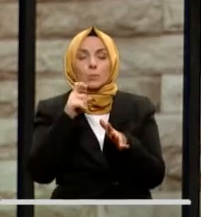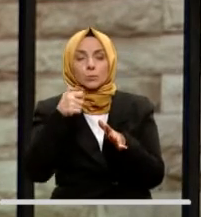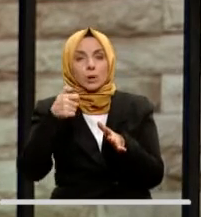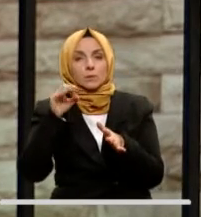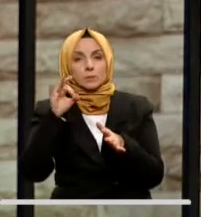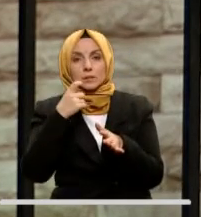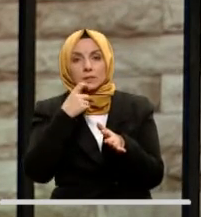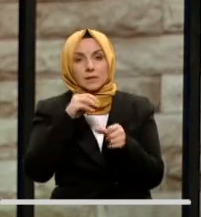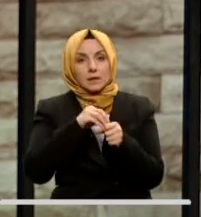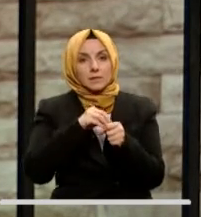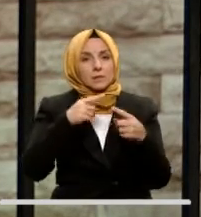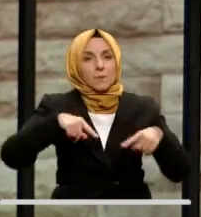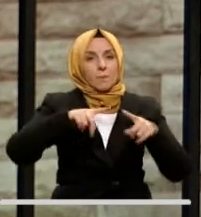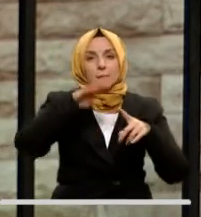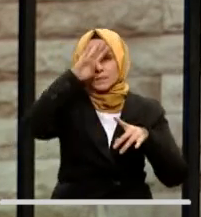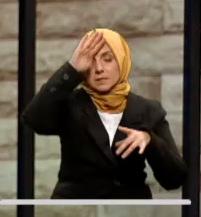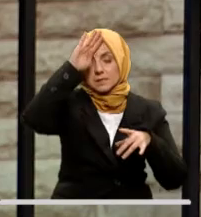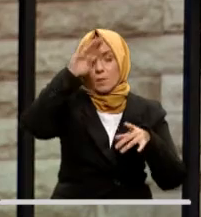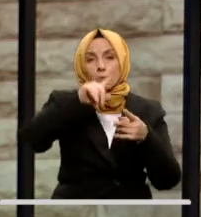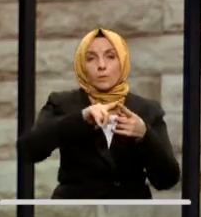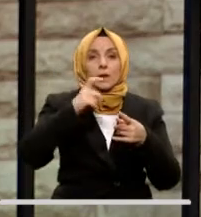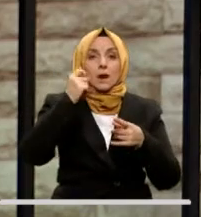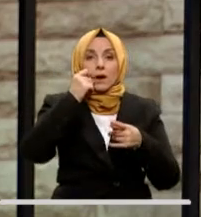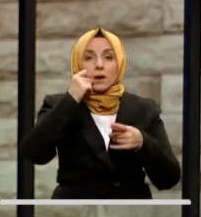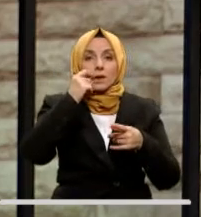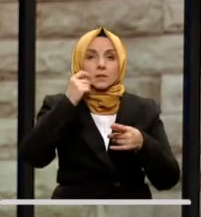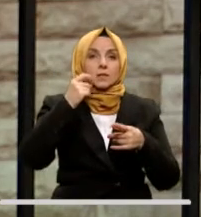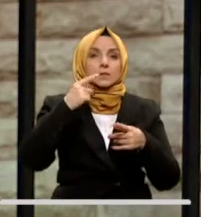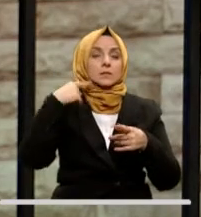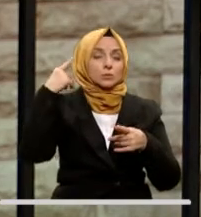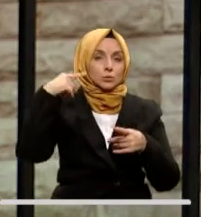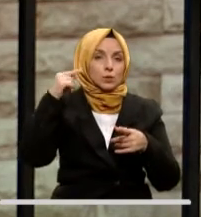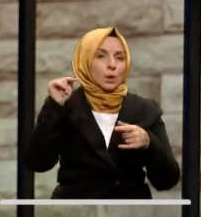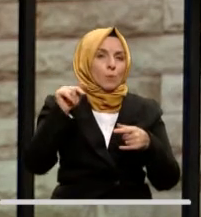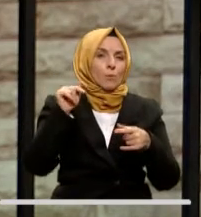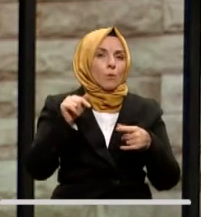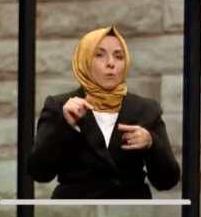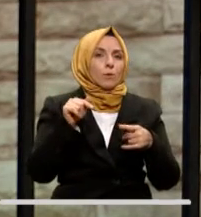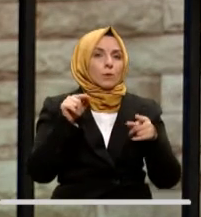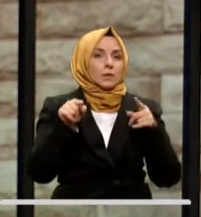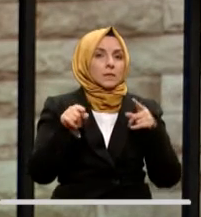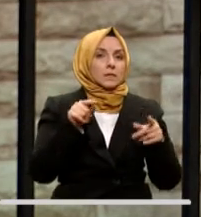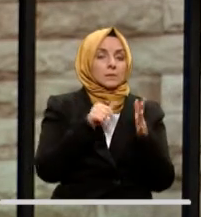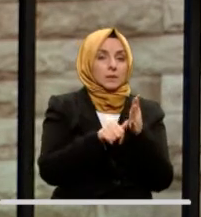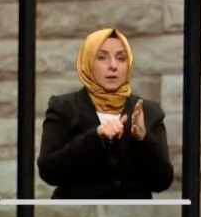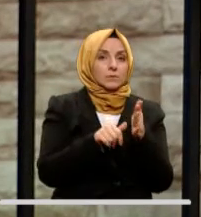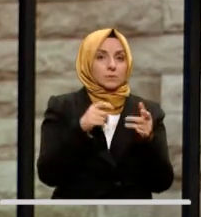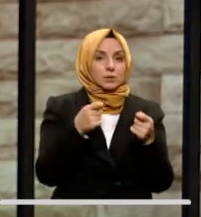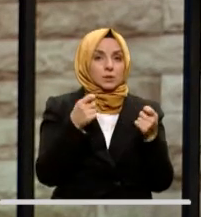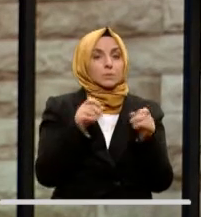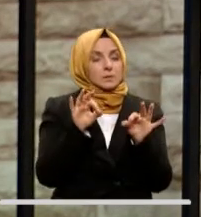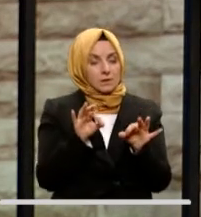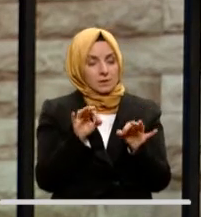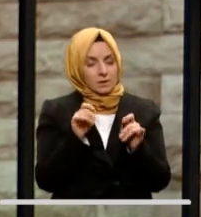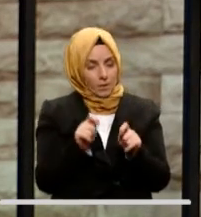İstanbul ve Ankara'yı baz alarak bu iki elinde bir takvim çalışması yapmışız